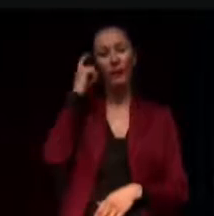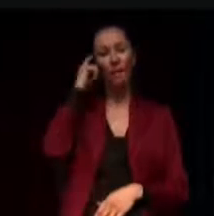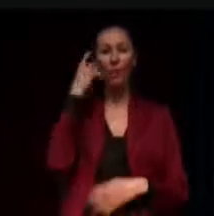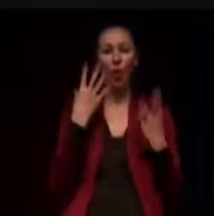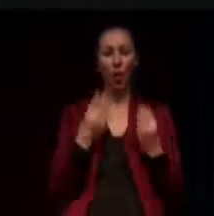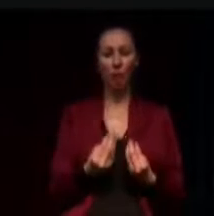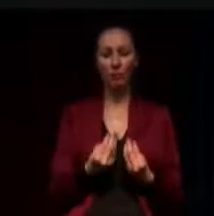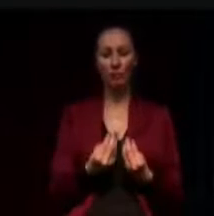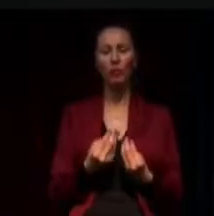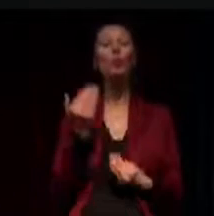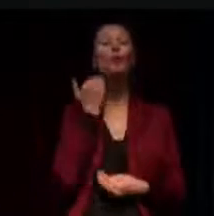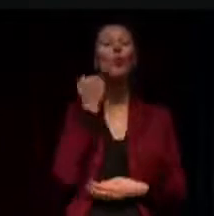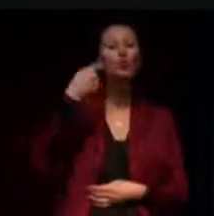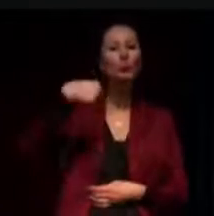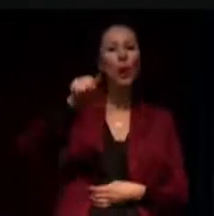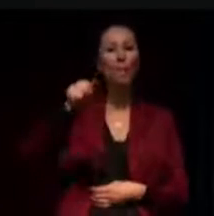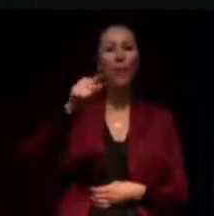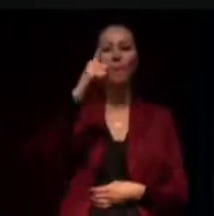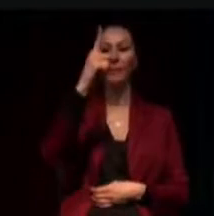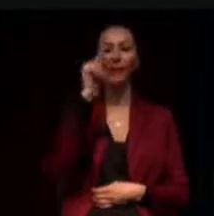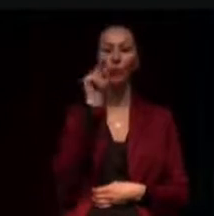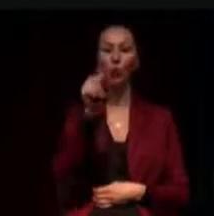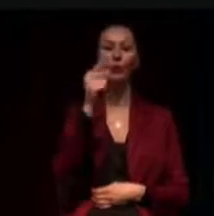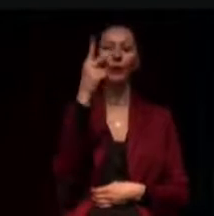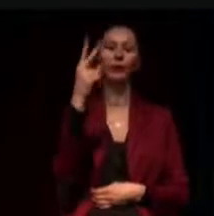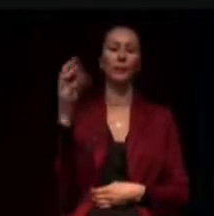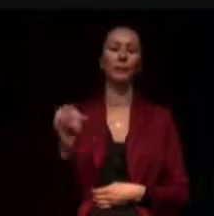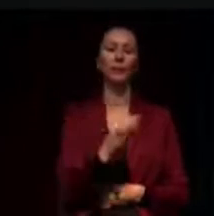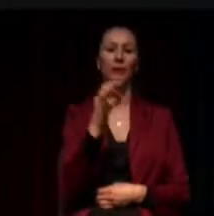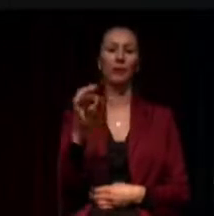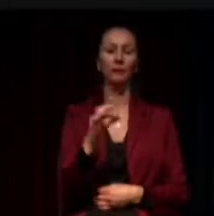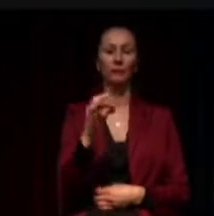öngörülen borçlanma yaklaşık 1.2 milyar.